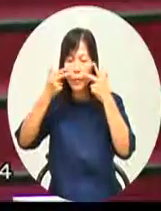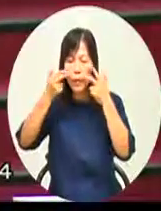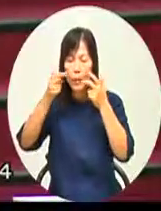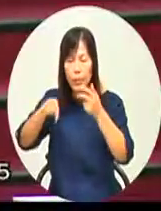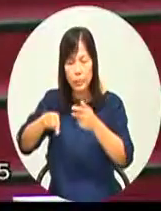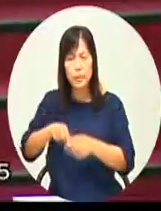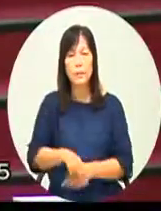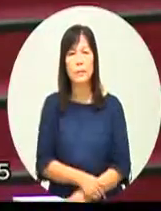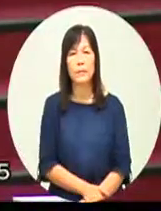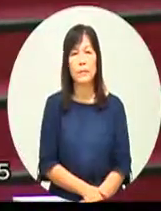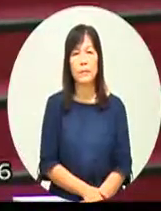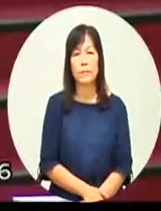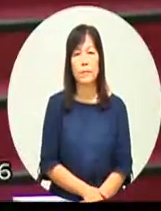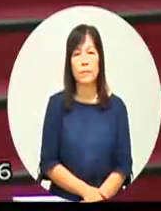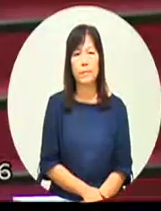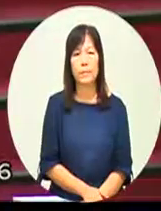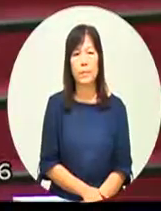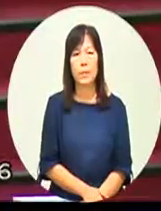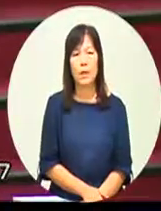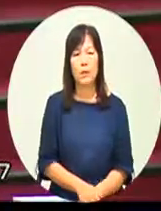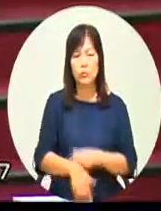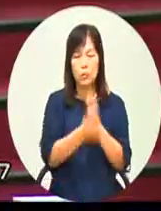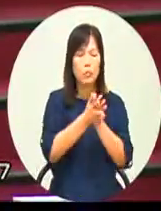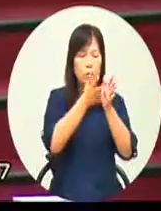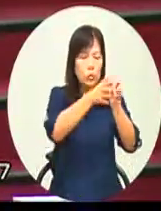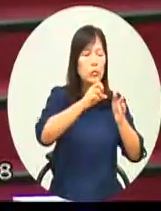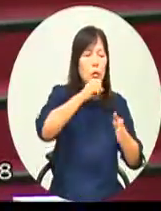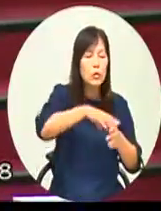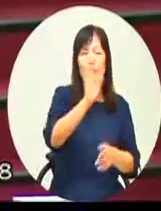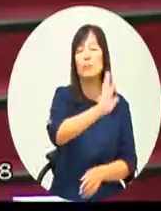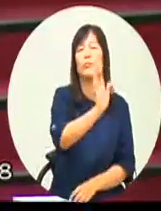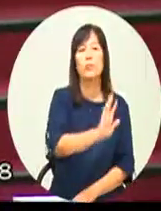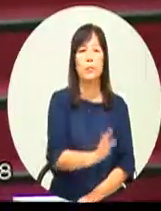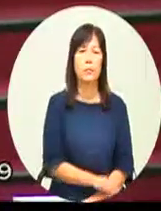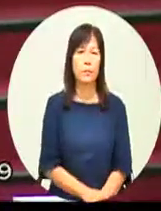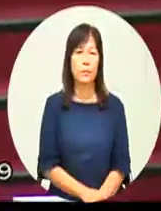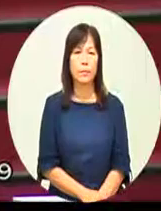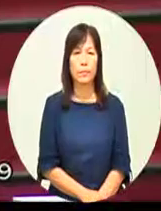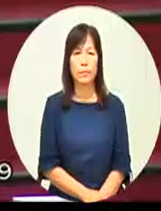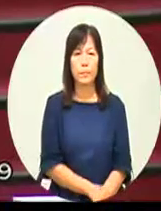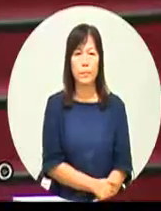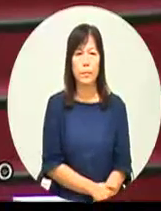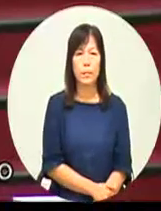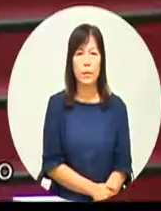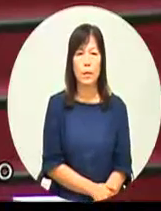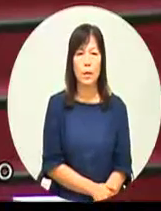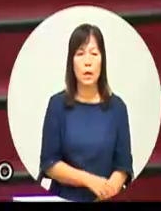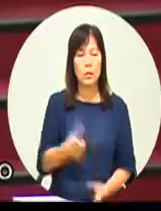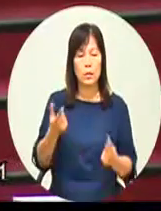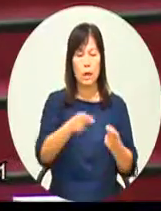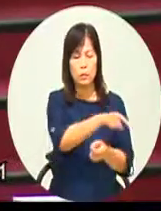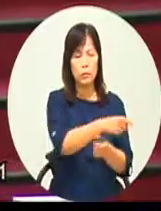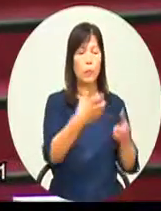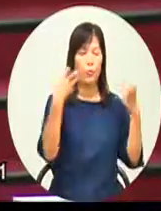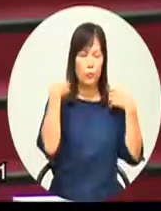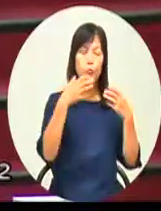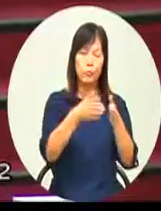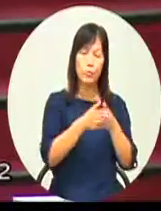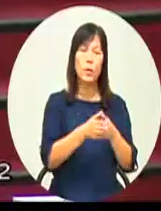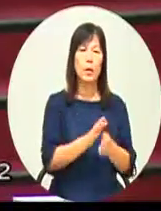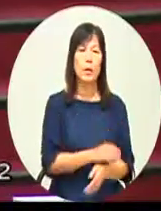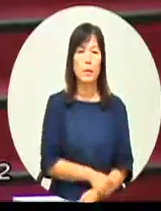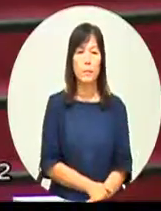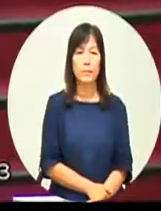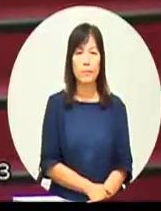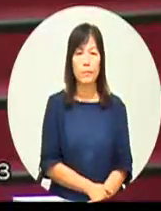园啊，总不能都放在屏东啊。既然是贸管处的范围，贸管